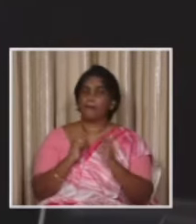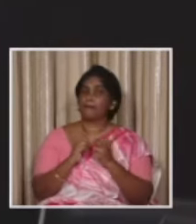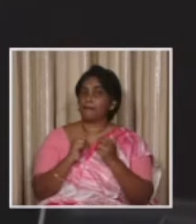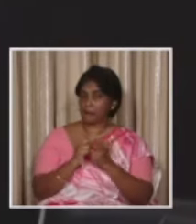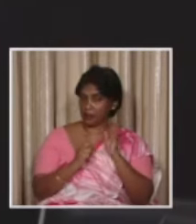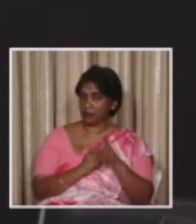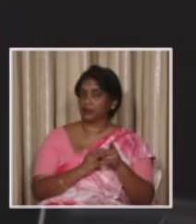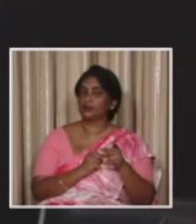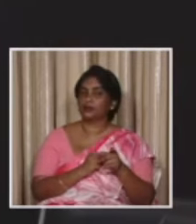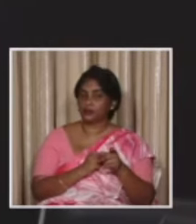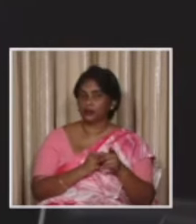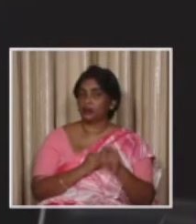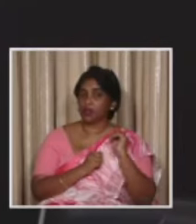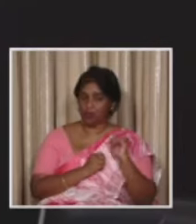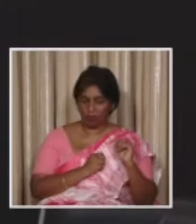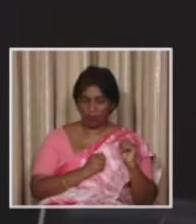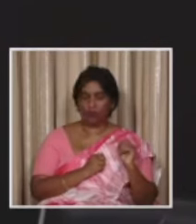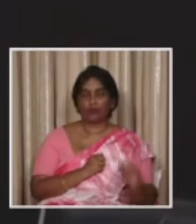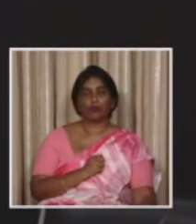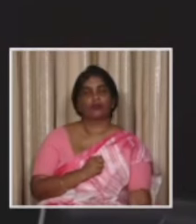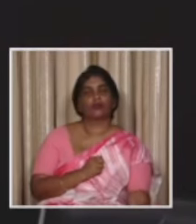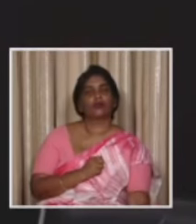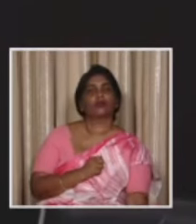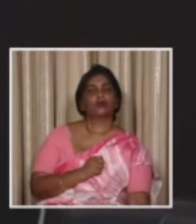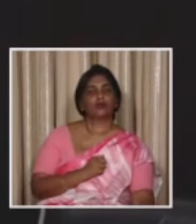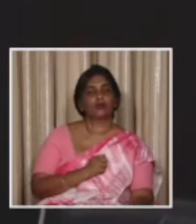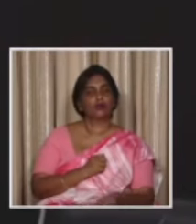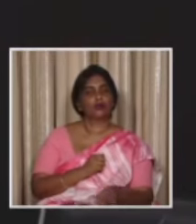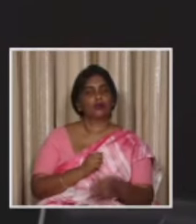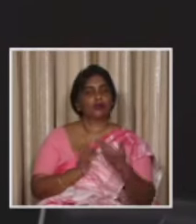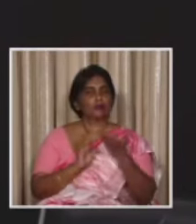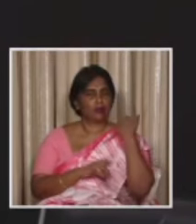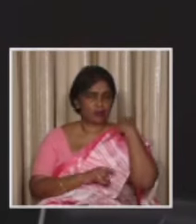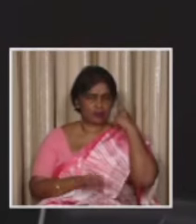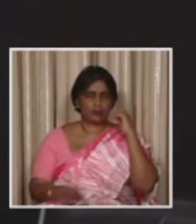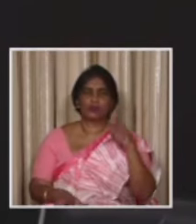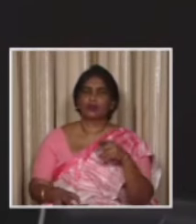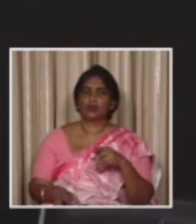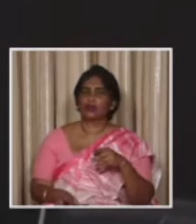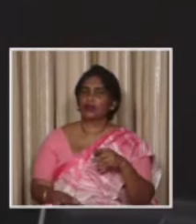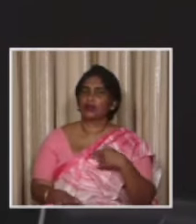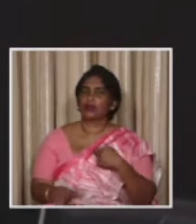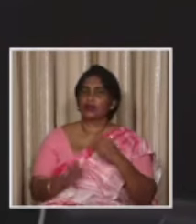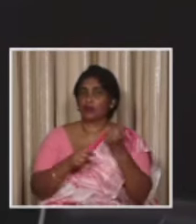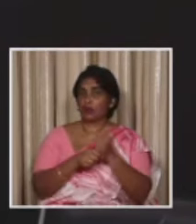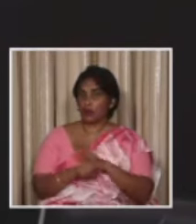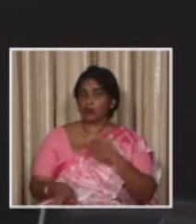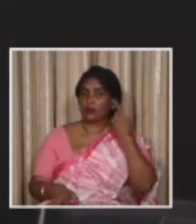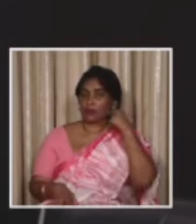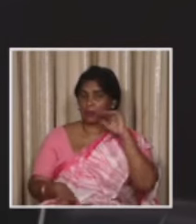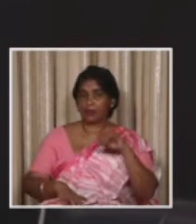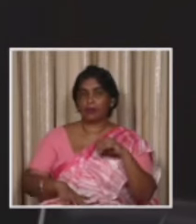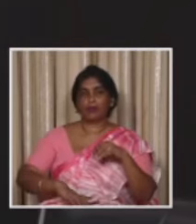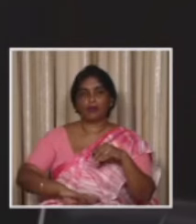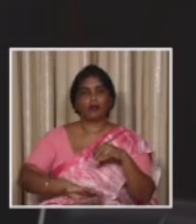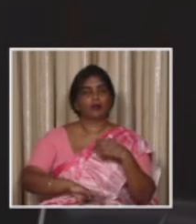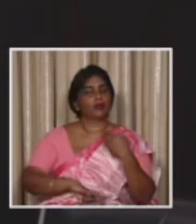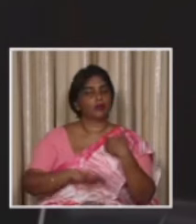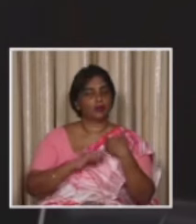ලක්වුණේ. මොකද අපි එක කාලය එක දවසක් මතකයි කොවිඩ් වසංගතයෙන් පස්සේ එද්දී